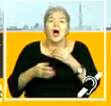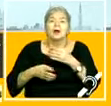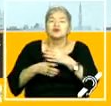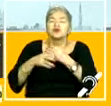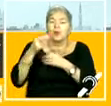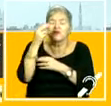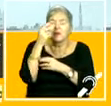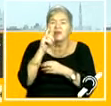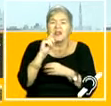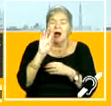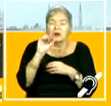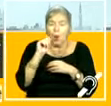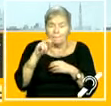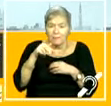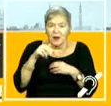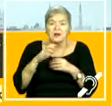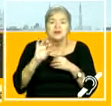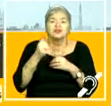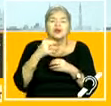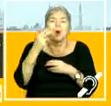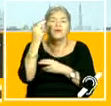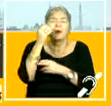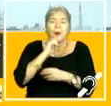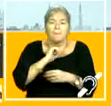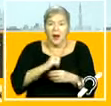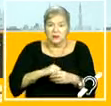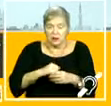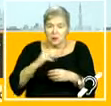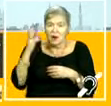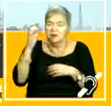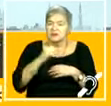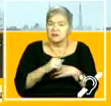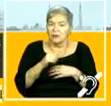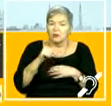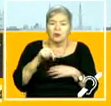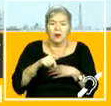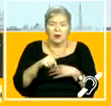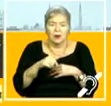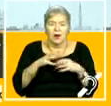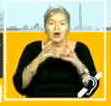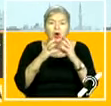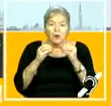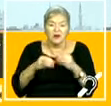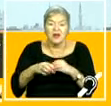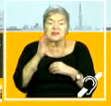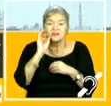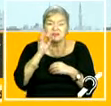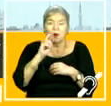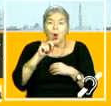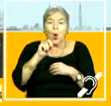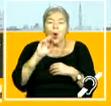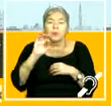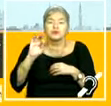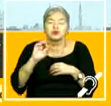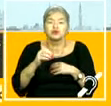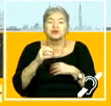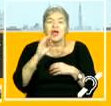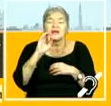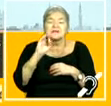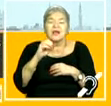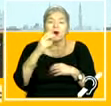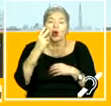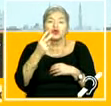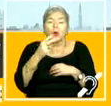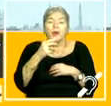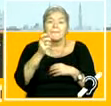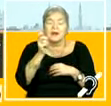companiei Tarom și cu sprijinul unei companii private să aducem în țară în siguranță 802 cetățeni